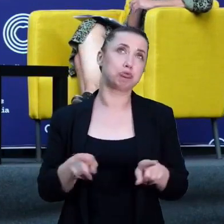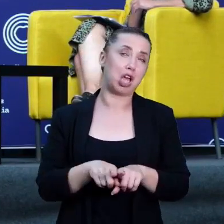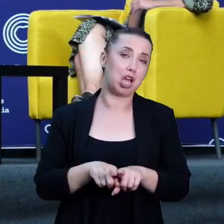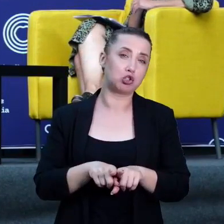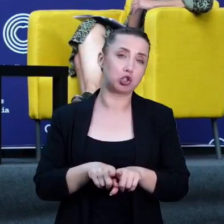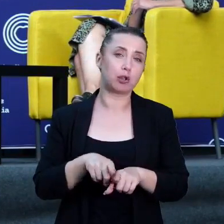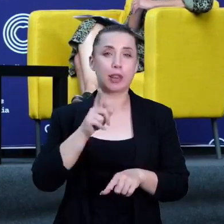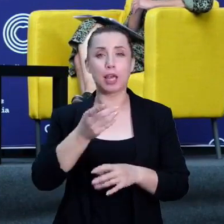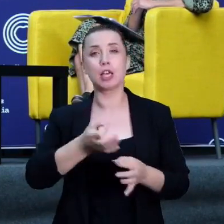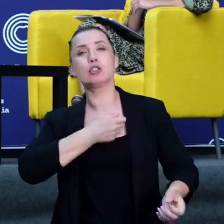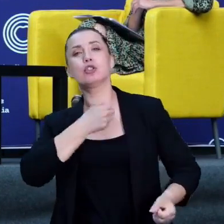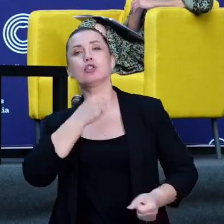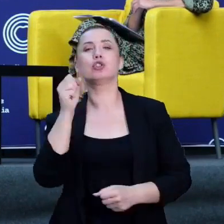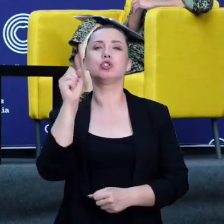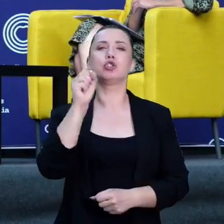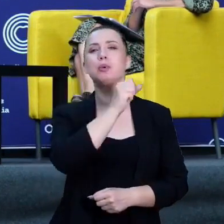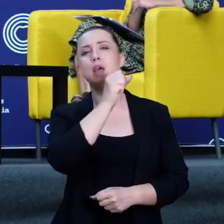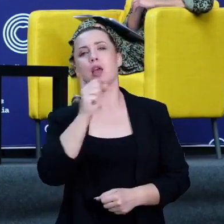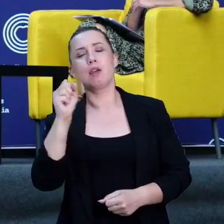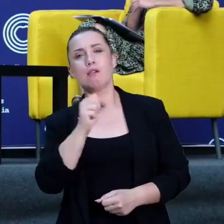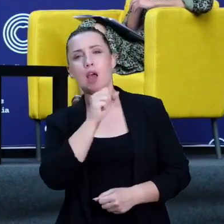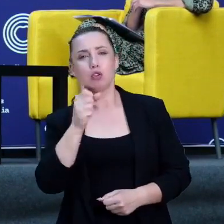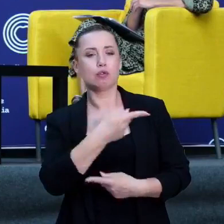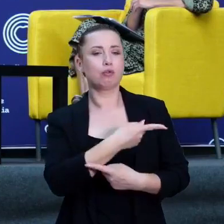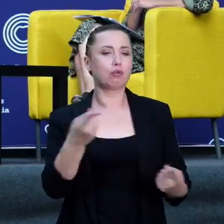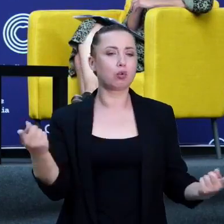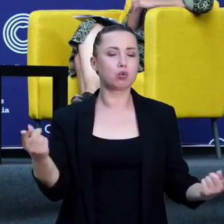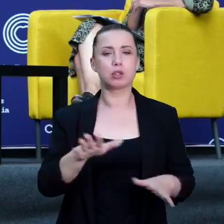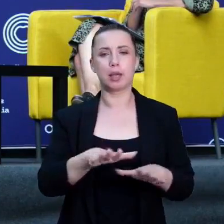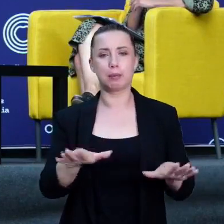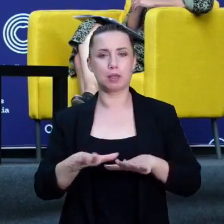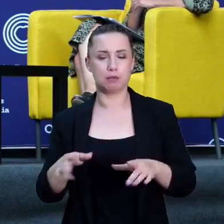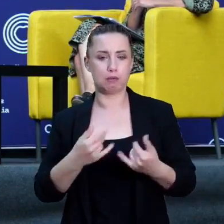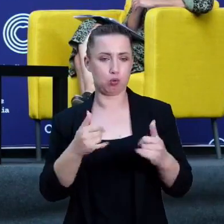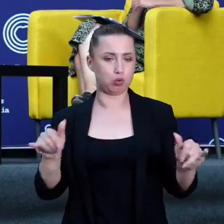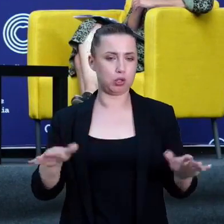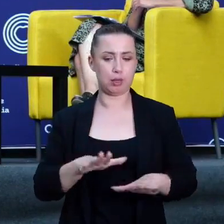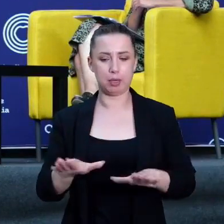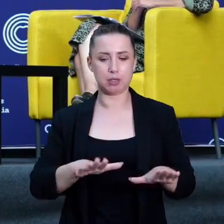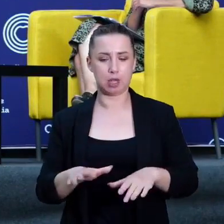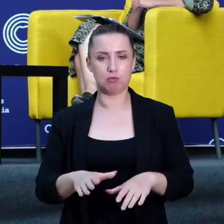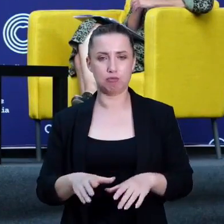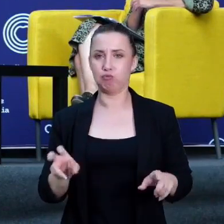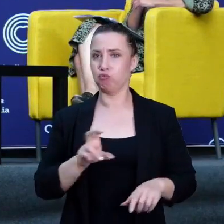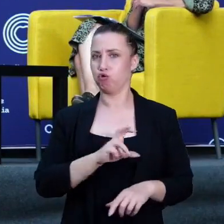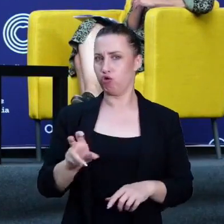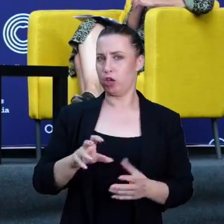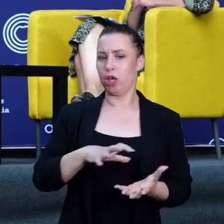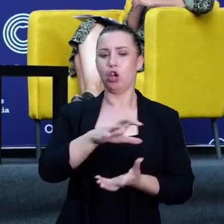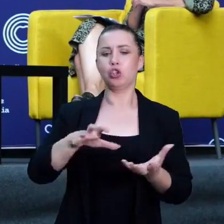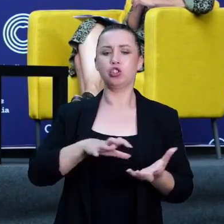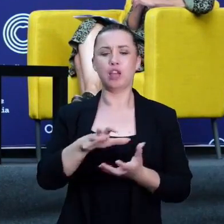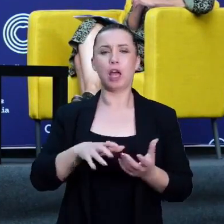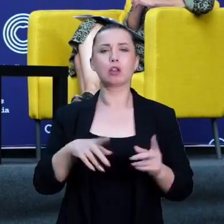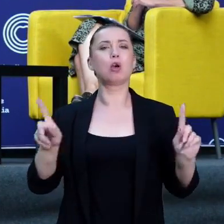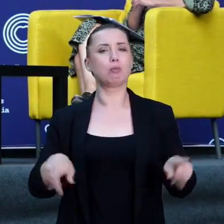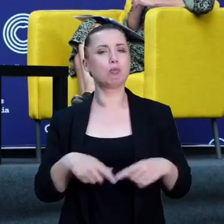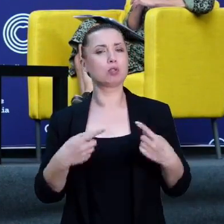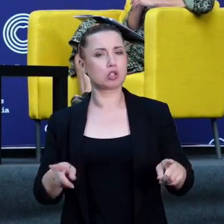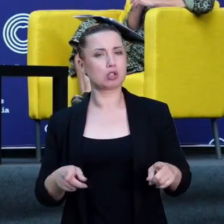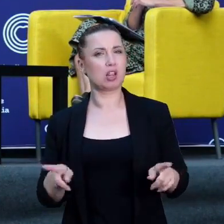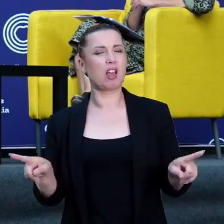koncertujesz w różnych miejscach, czy w tym świecie muzycznym także jest pewna dominacja